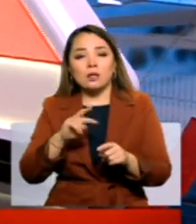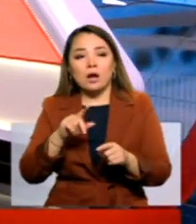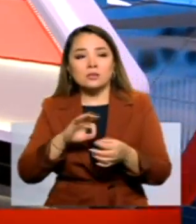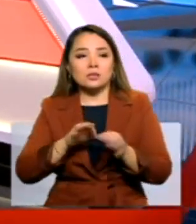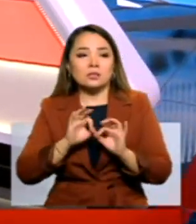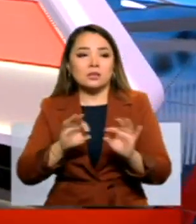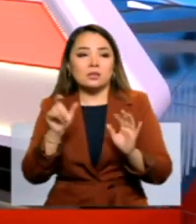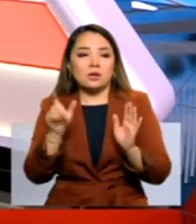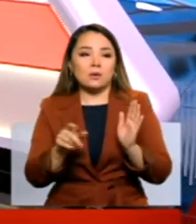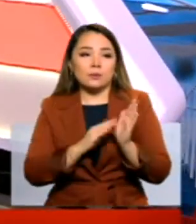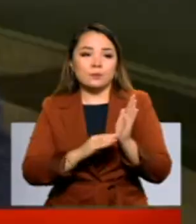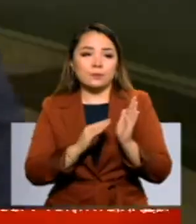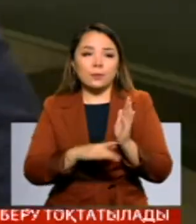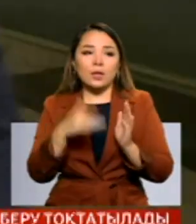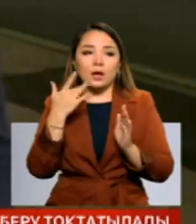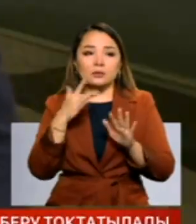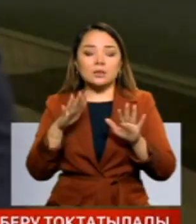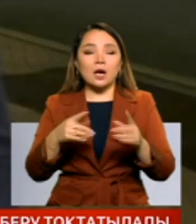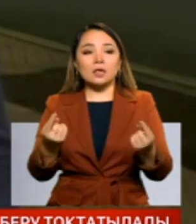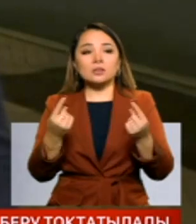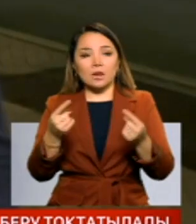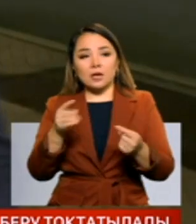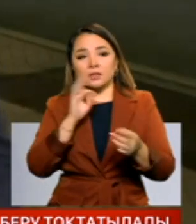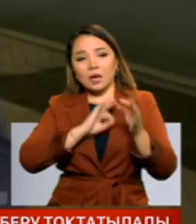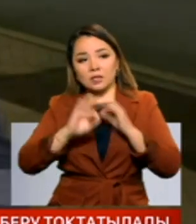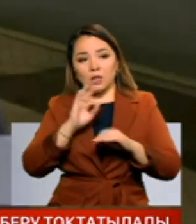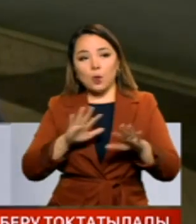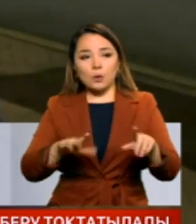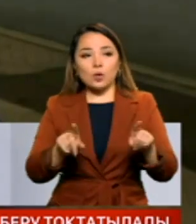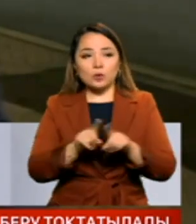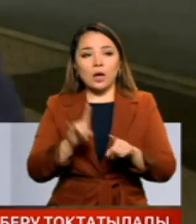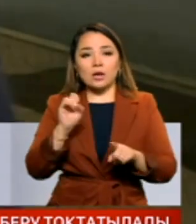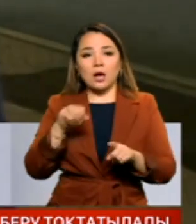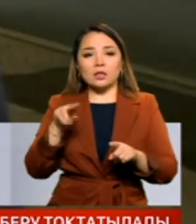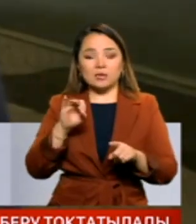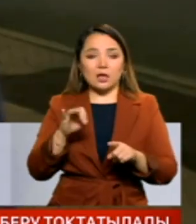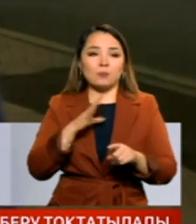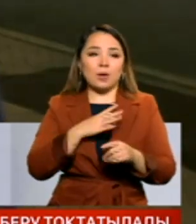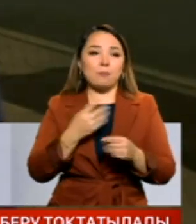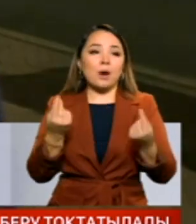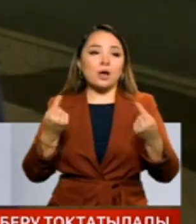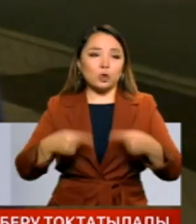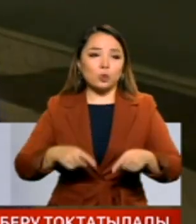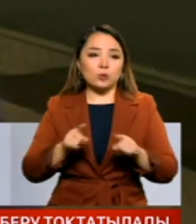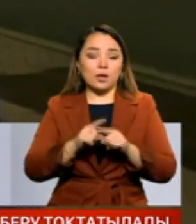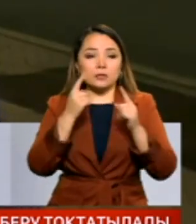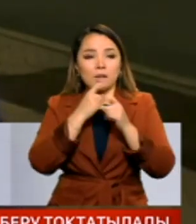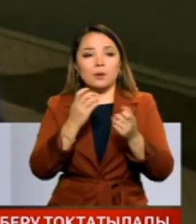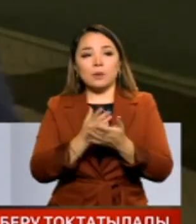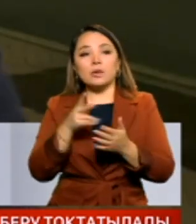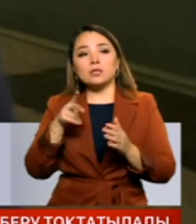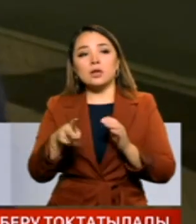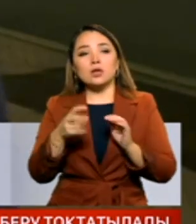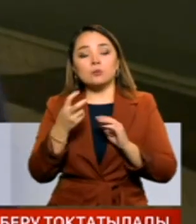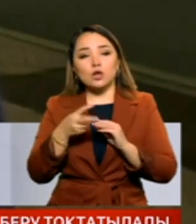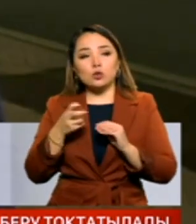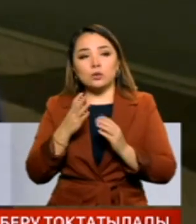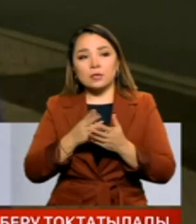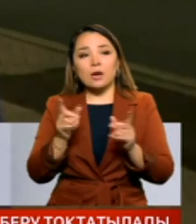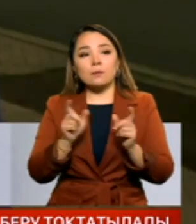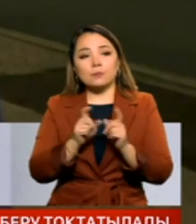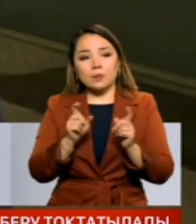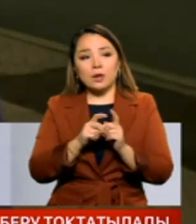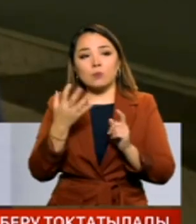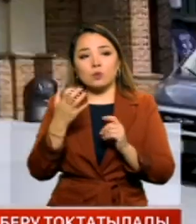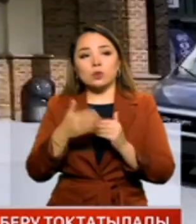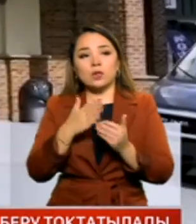айтады. АҚШ-тағы ең ірі дәріханалар желісінің бірі Rite Aid банкротқа ұшырағанын мәлімдеді. Салдарынан 2200-ден астам дүкеннің